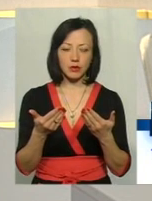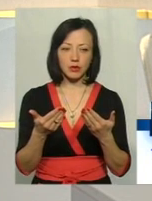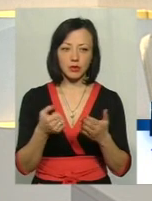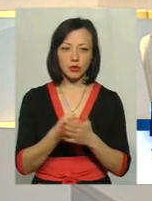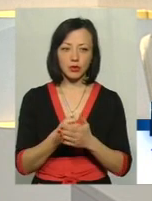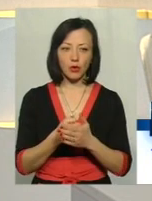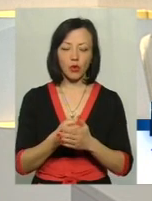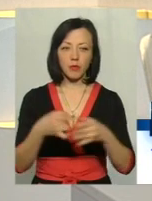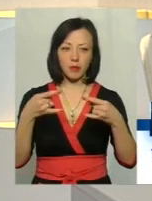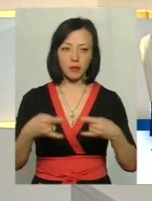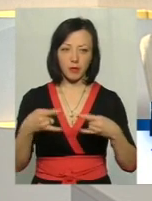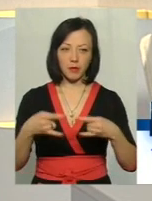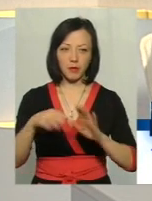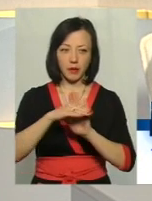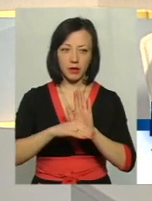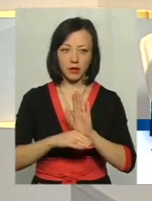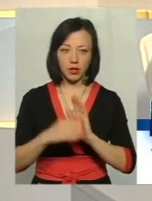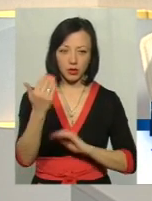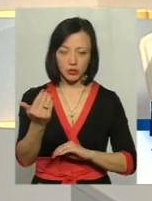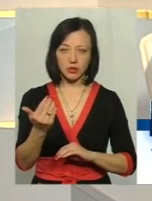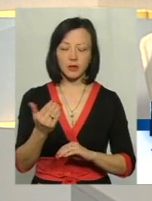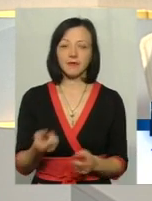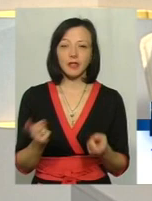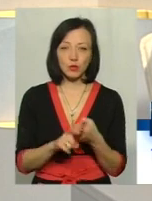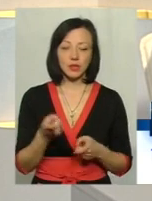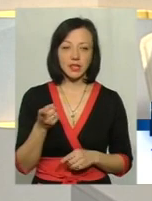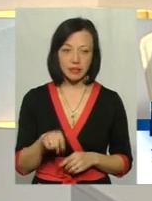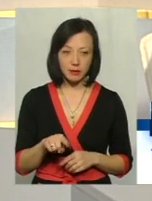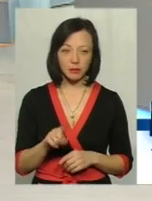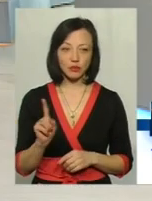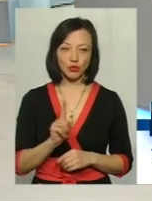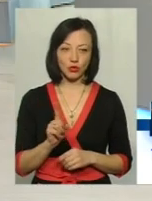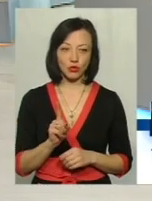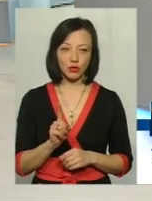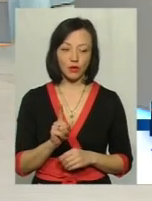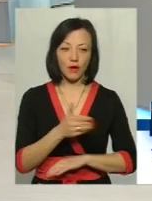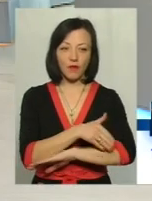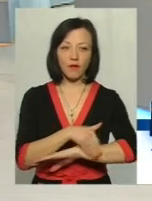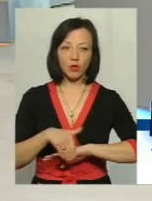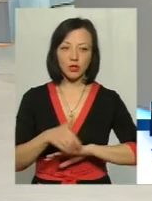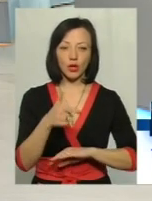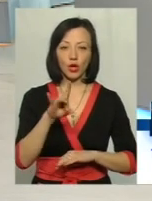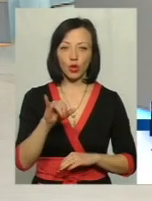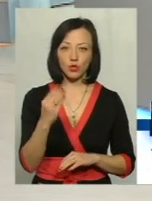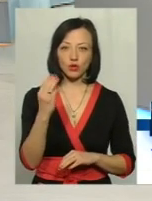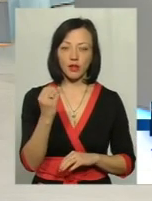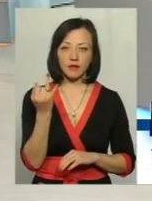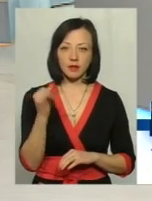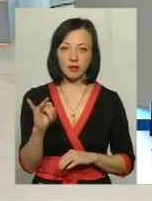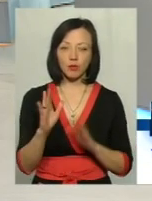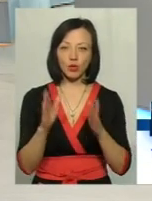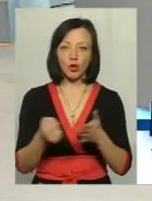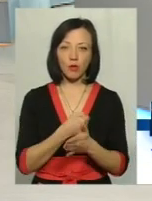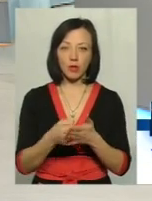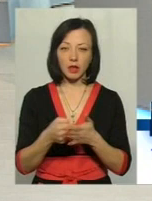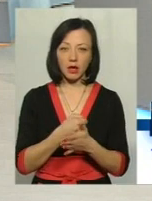звертаємося до передачі в зв'язку з тим, що вулицю Грушевську ми будемо клопотати,